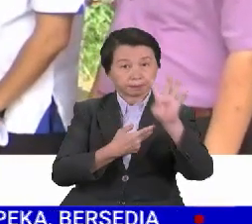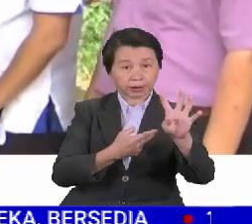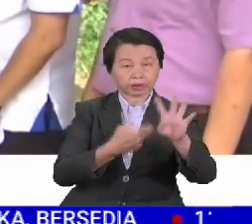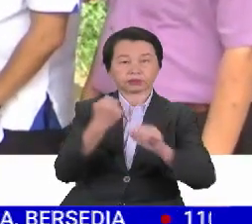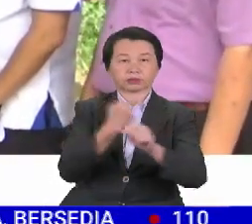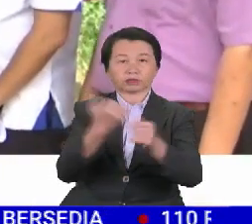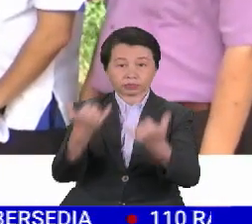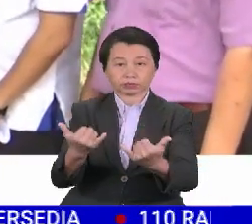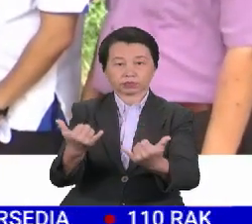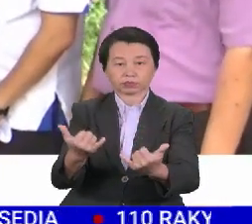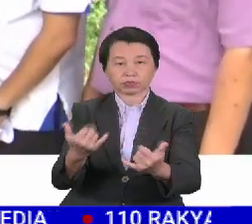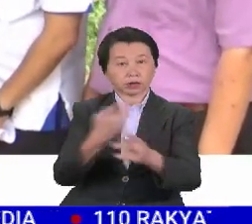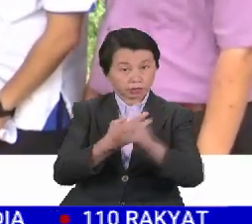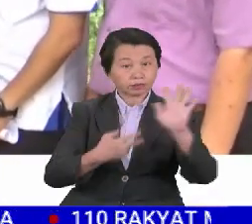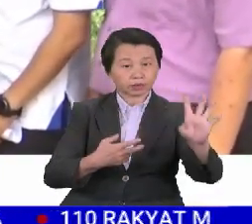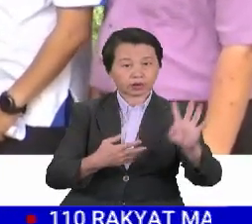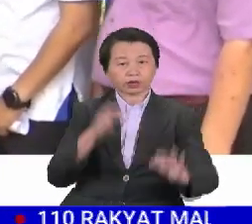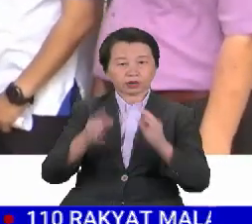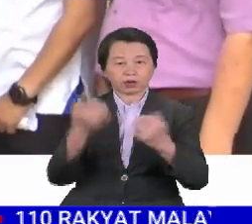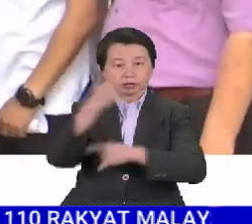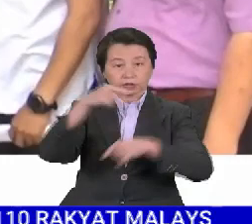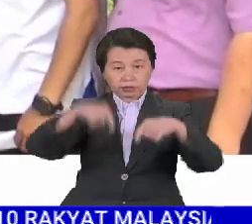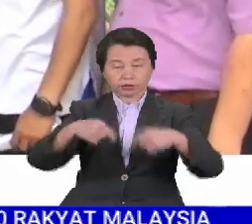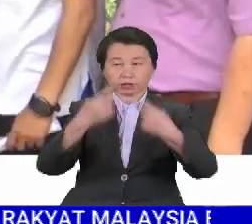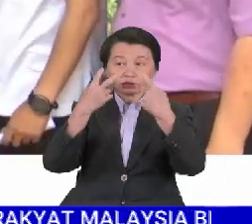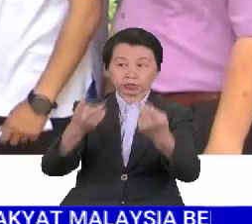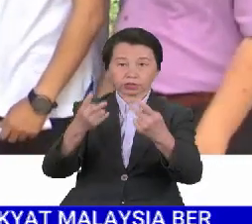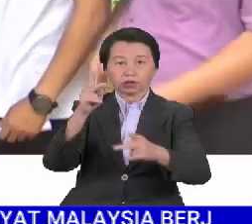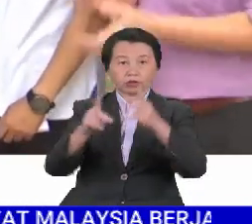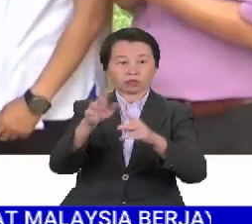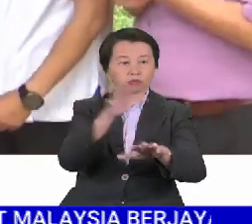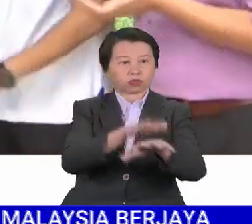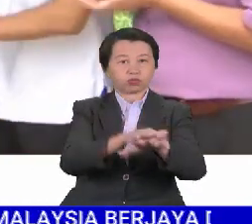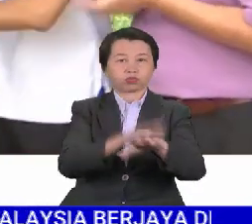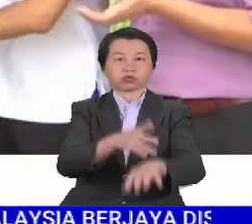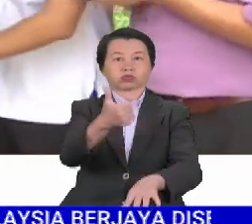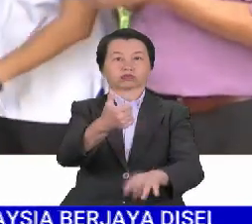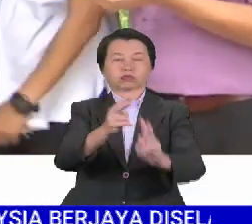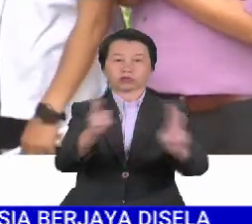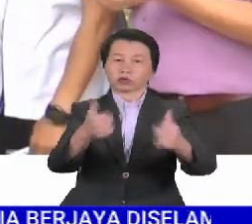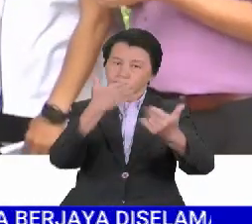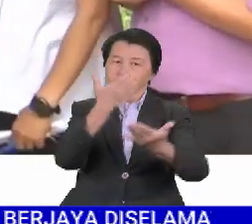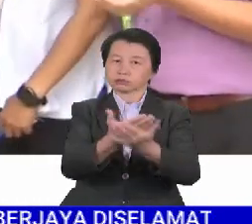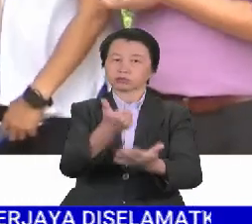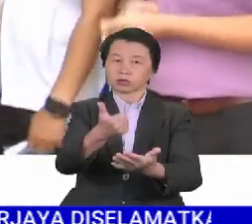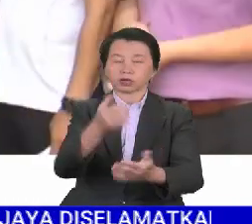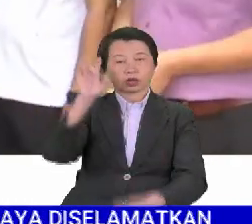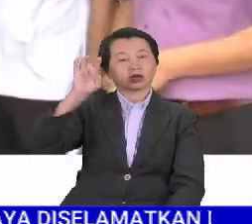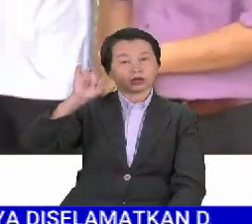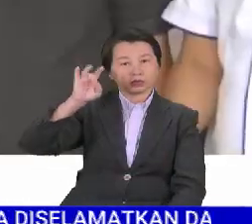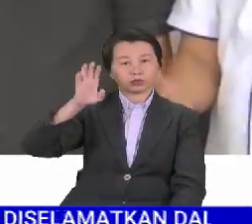ini. Jadi pada hari ini kalau kita lihat dari segi sambutan memang agak baik dan